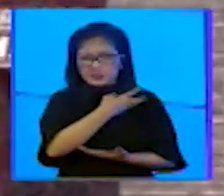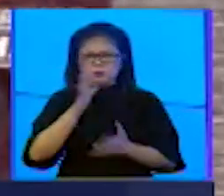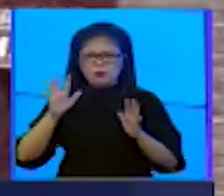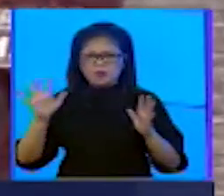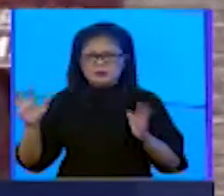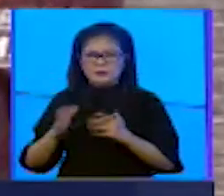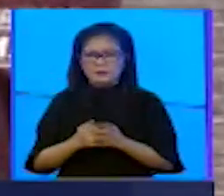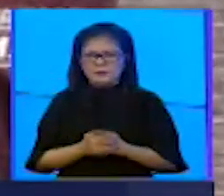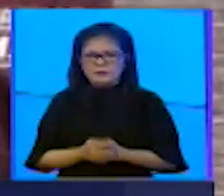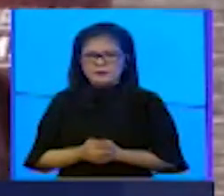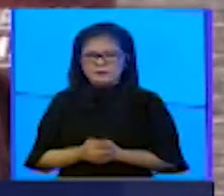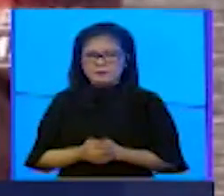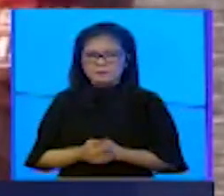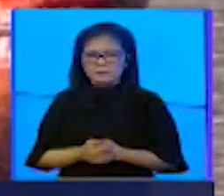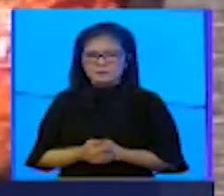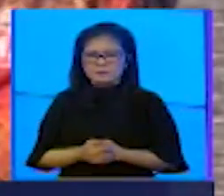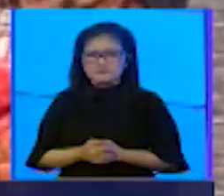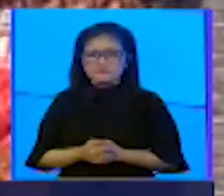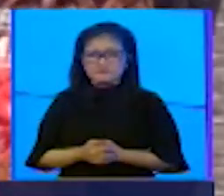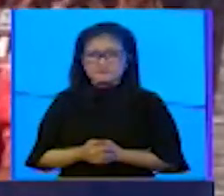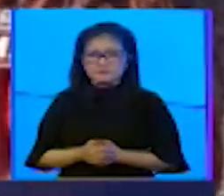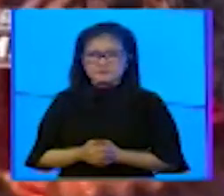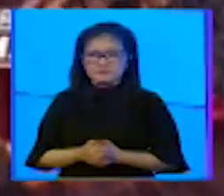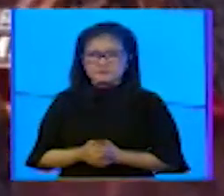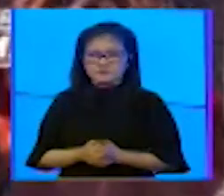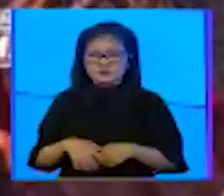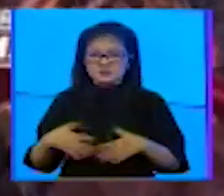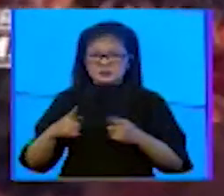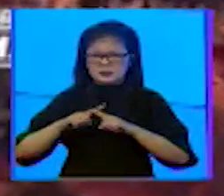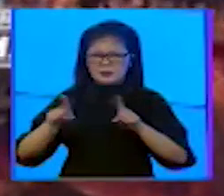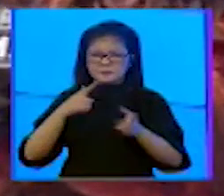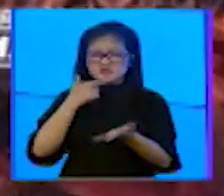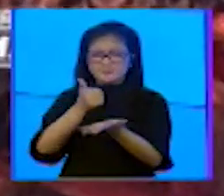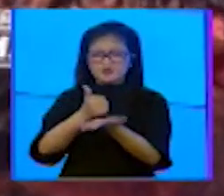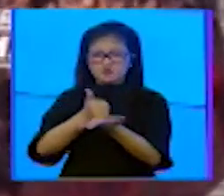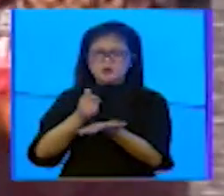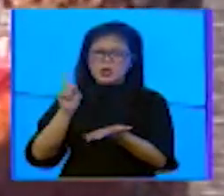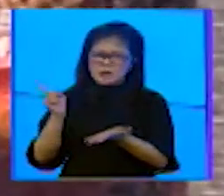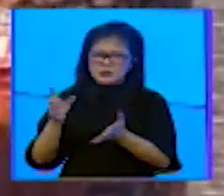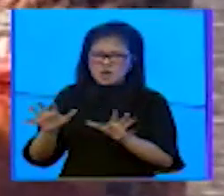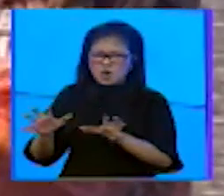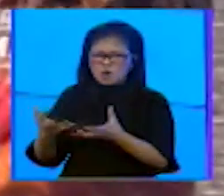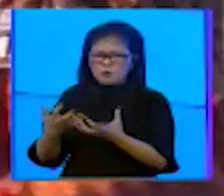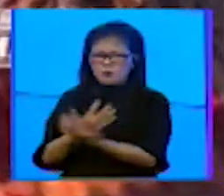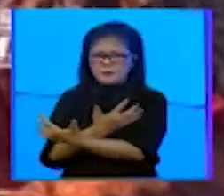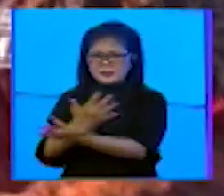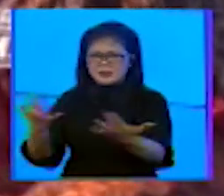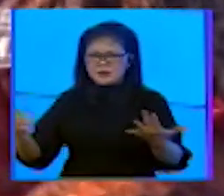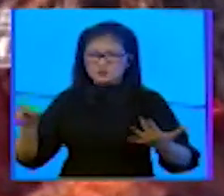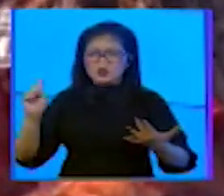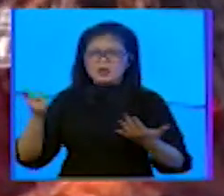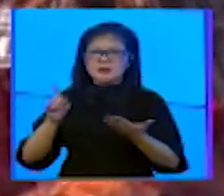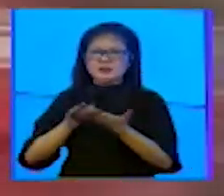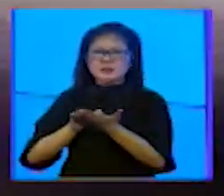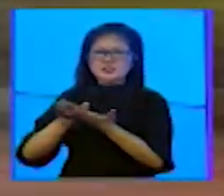ada masyarakat yang sudah hidupnya tergantung daripada penangkapan benih-benih lobster ini.